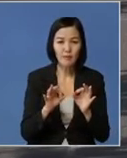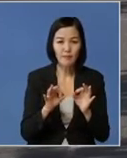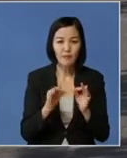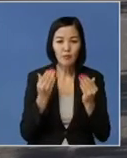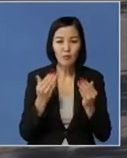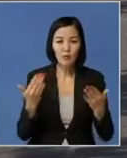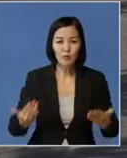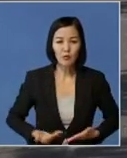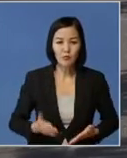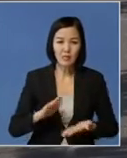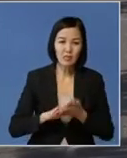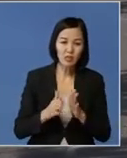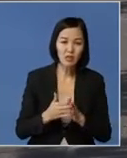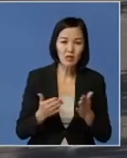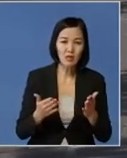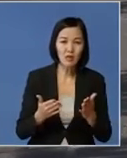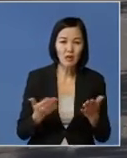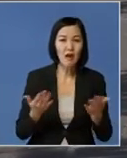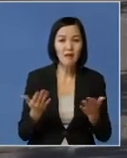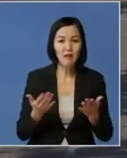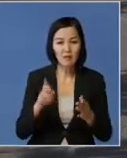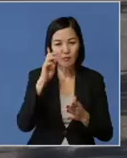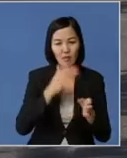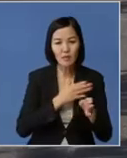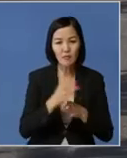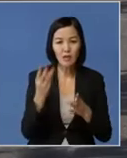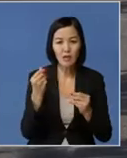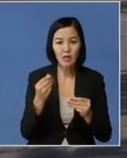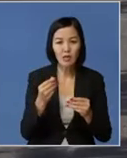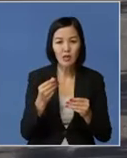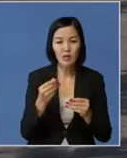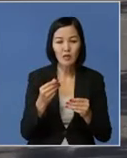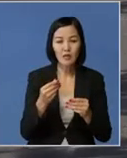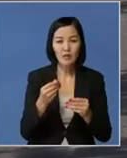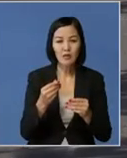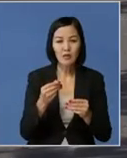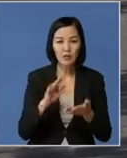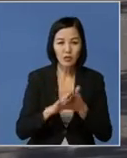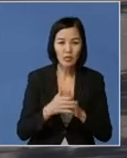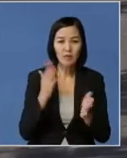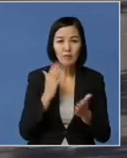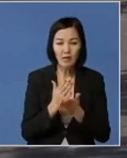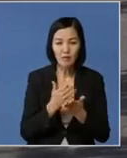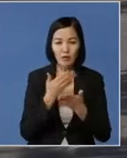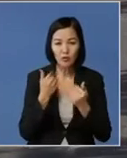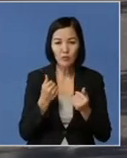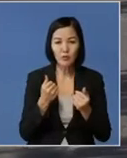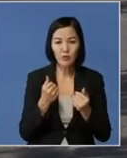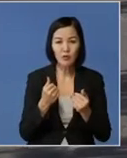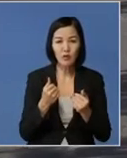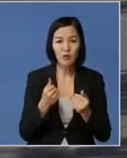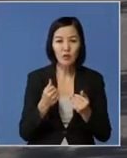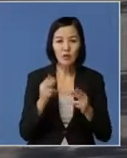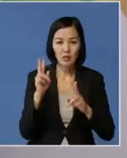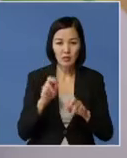бүгінгі тұрмыс тіршілігі қандай, оларға мынау үкімет тарапынан бөліп жатқан қаражат есебінен бүкіл жағдай жасалып жатыр ма, жасалып жатқан жоқ па, соған